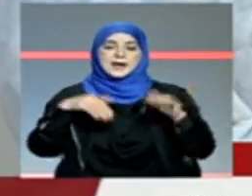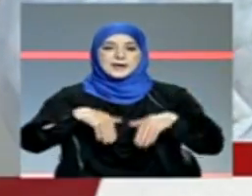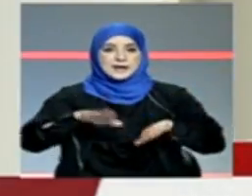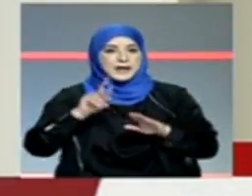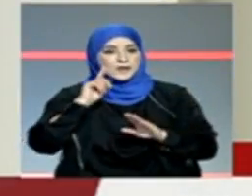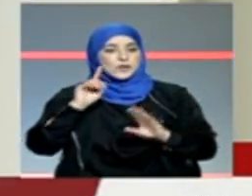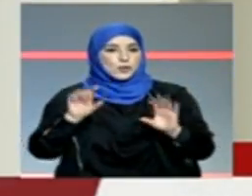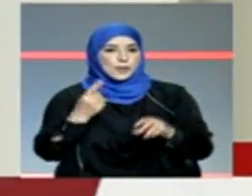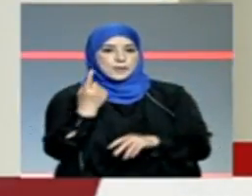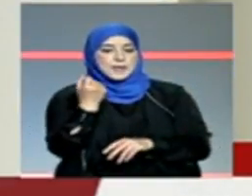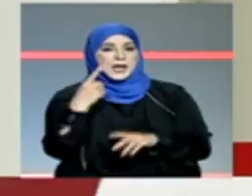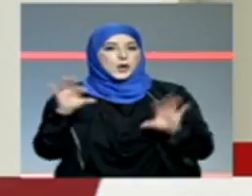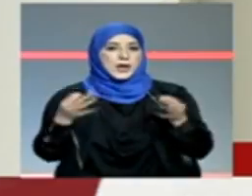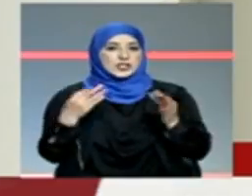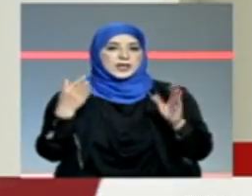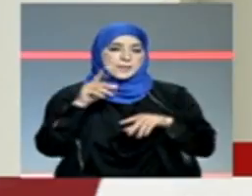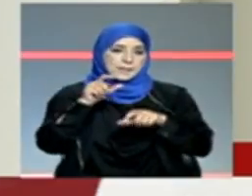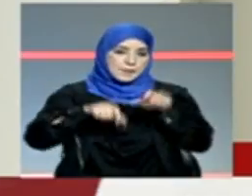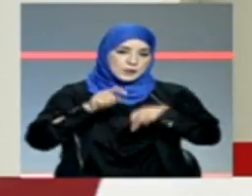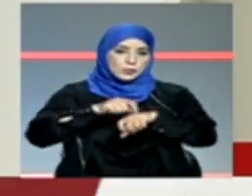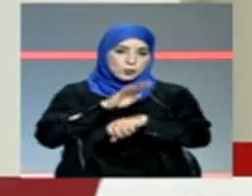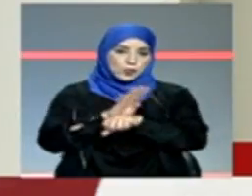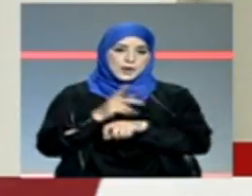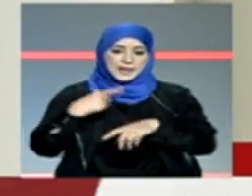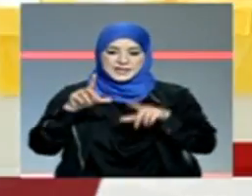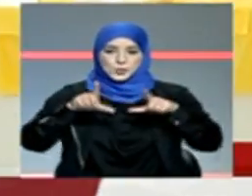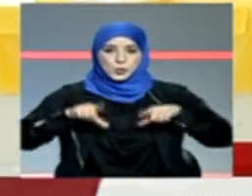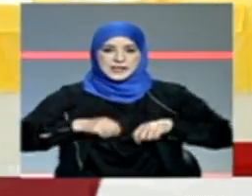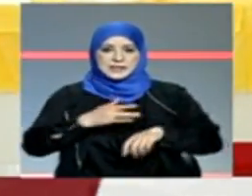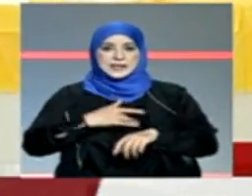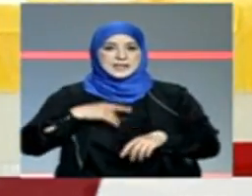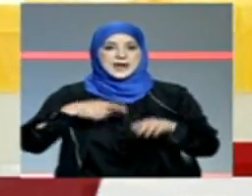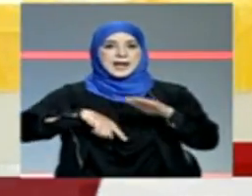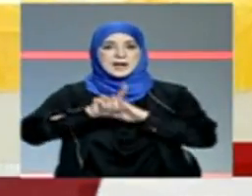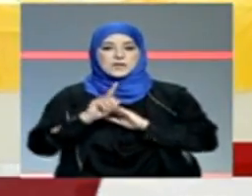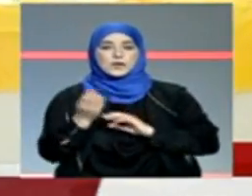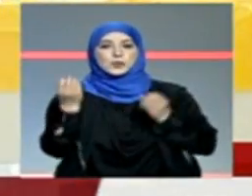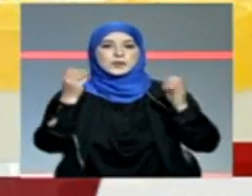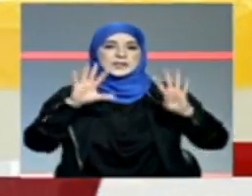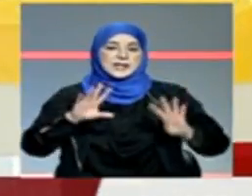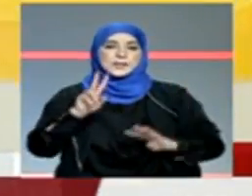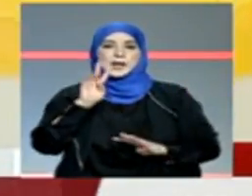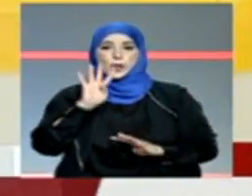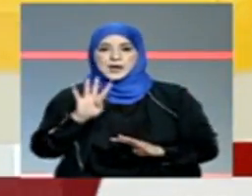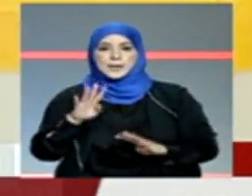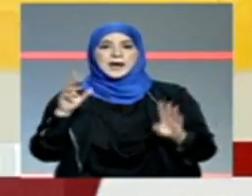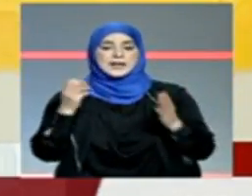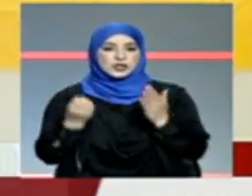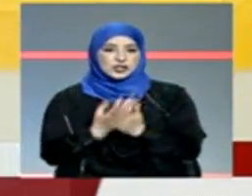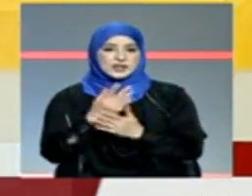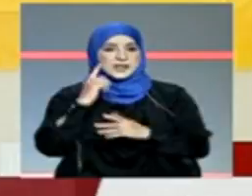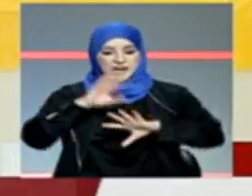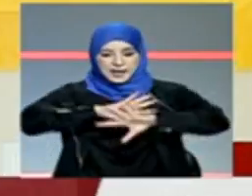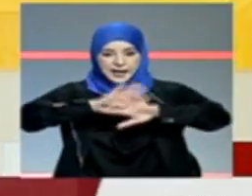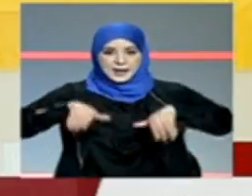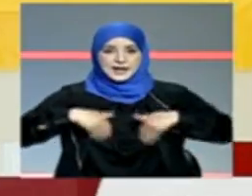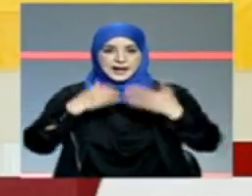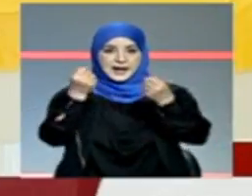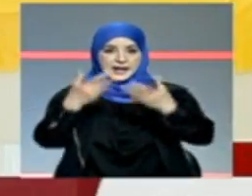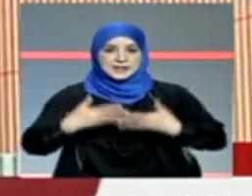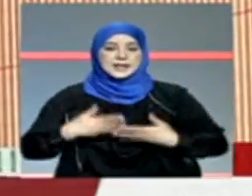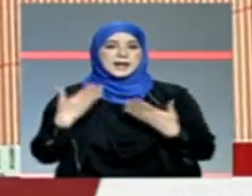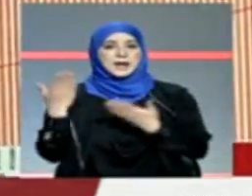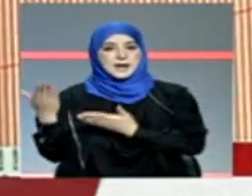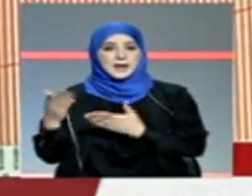309,119 إصابة بعد أن سجلت وزارة الصحة 1,904 إصابات جديدة في آخر حصيلة محينة